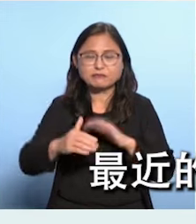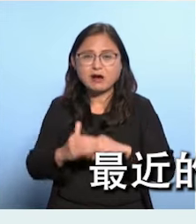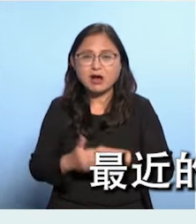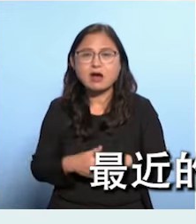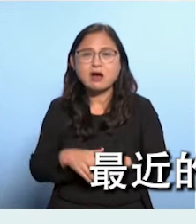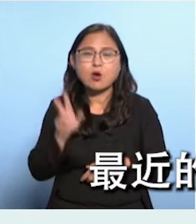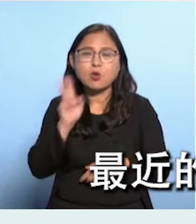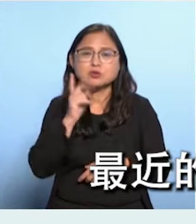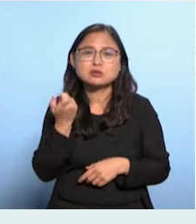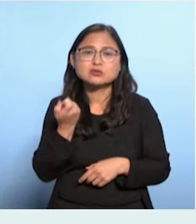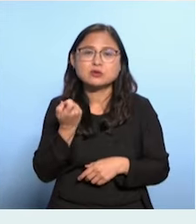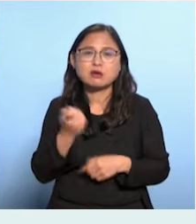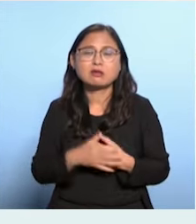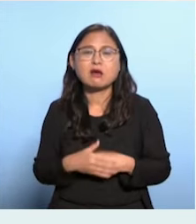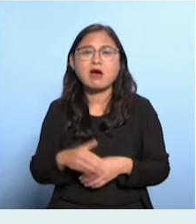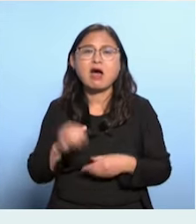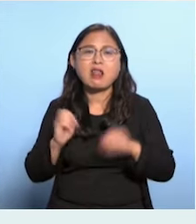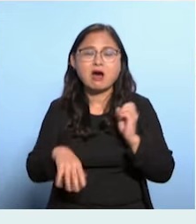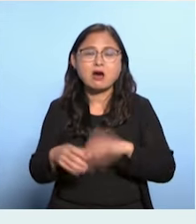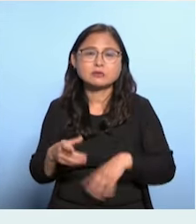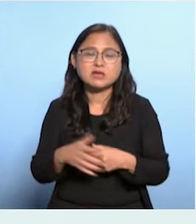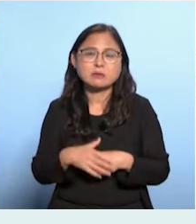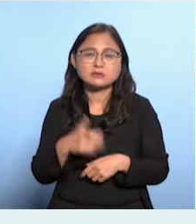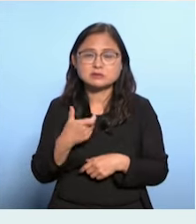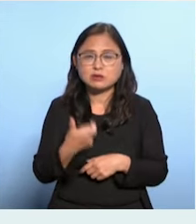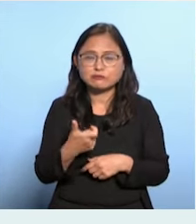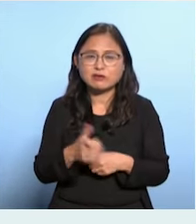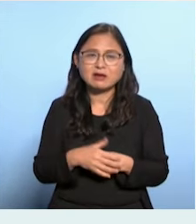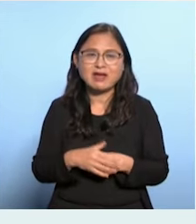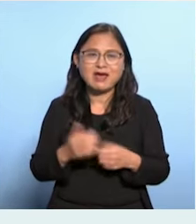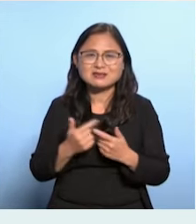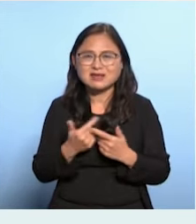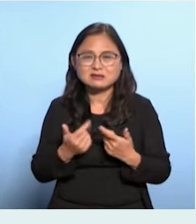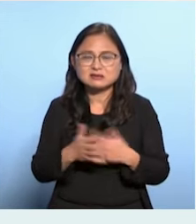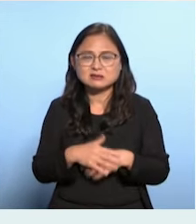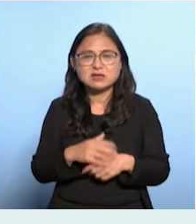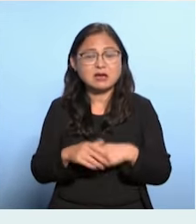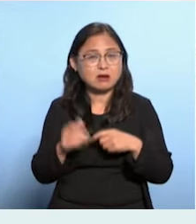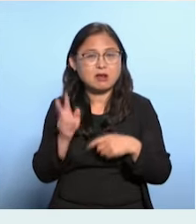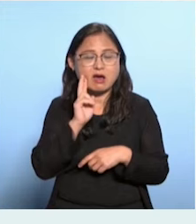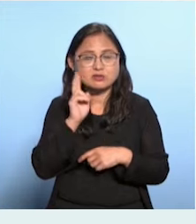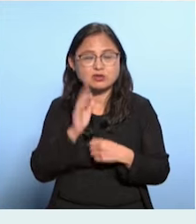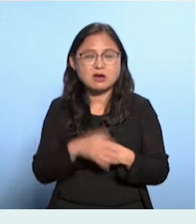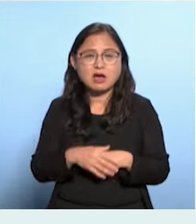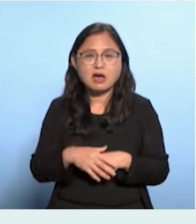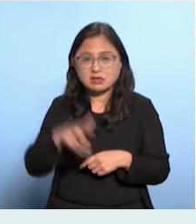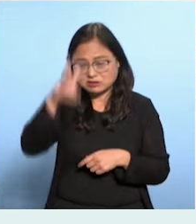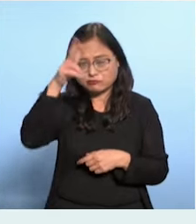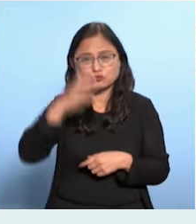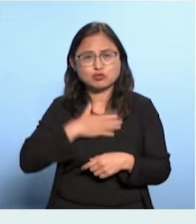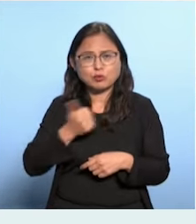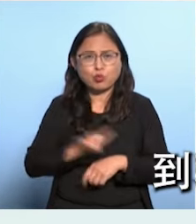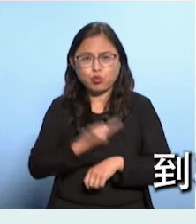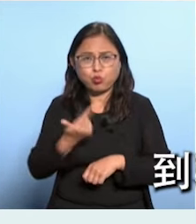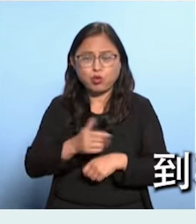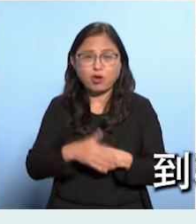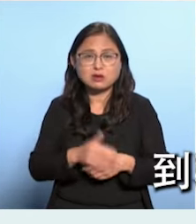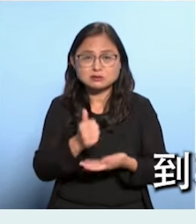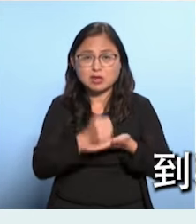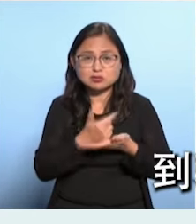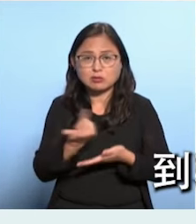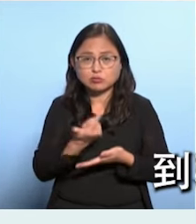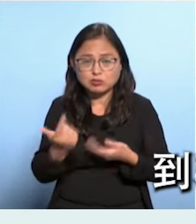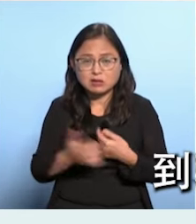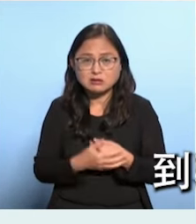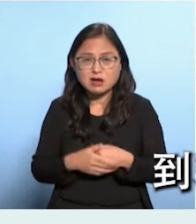個例子。政府準備了這麼久，請了這麼多人，花了這麼多錢，到現在